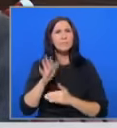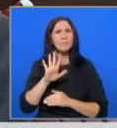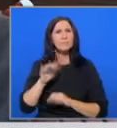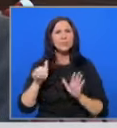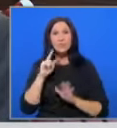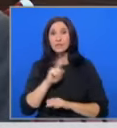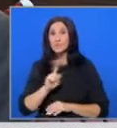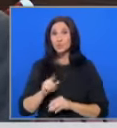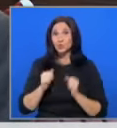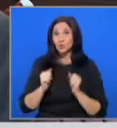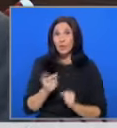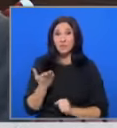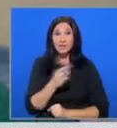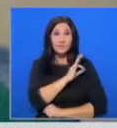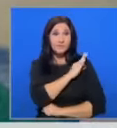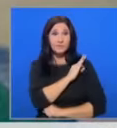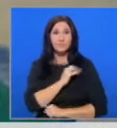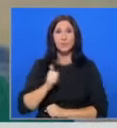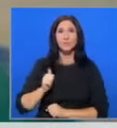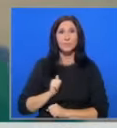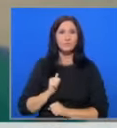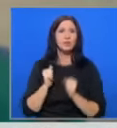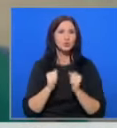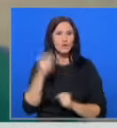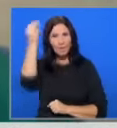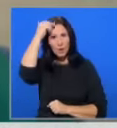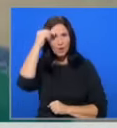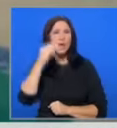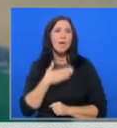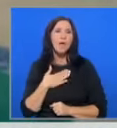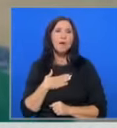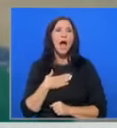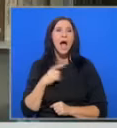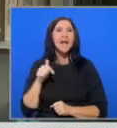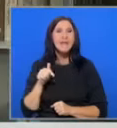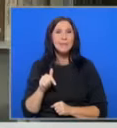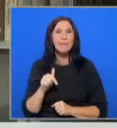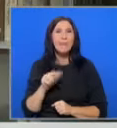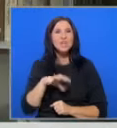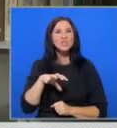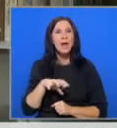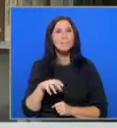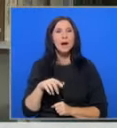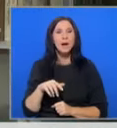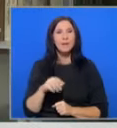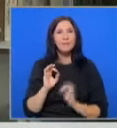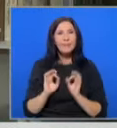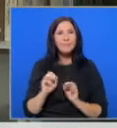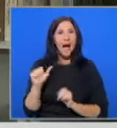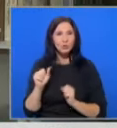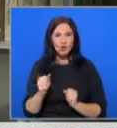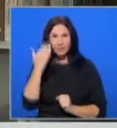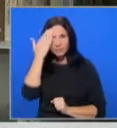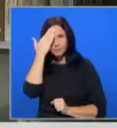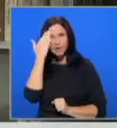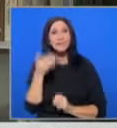може да очакваме, че тази имунизация ще ни предпази. Очаква се у нас да доминират грипните щамове от типа. Очакваме заболяванията да